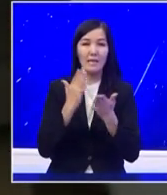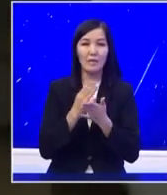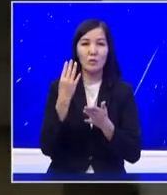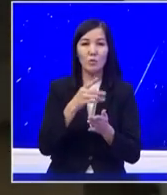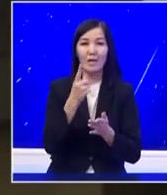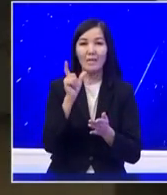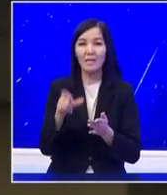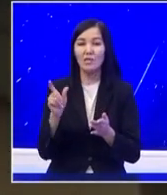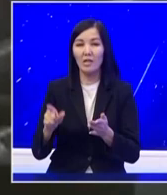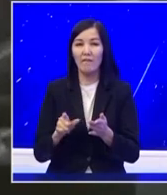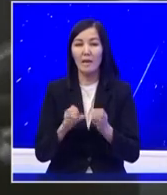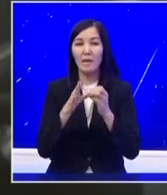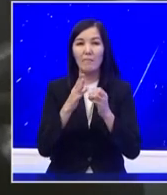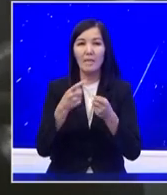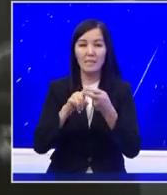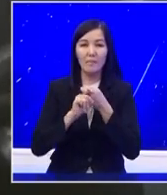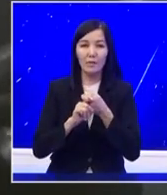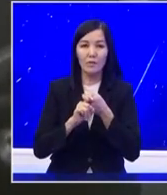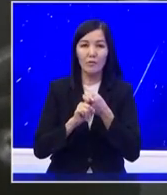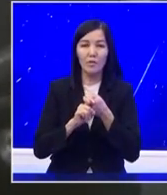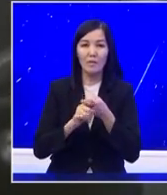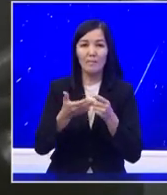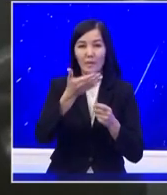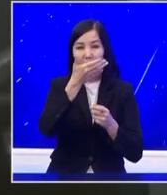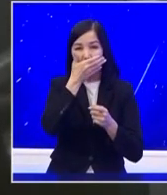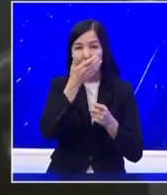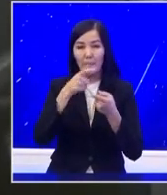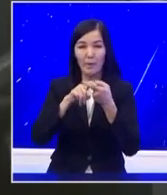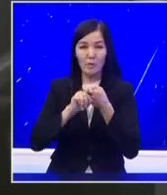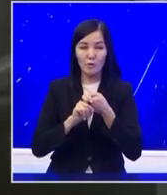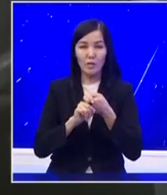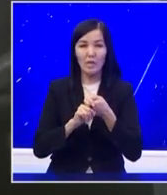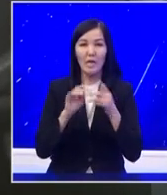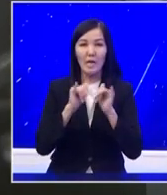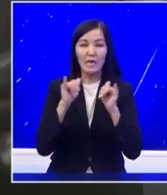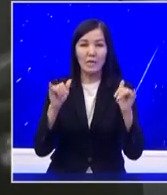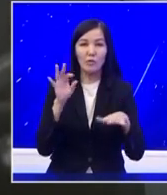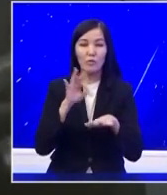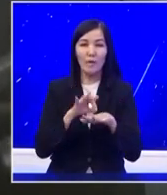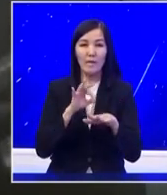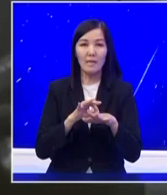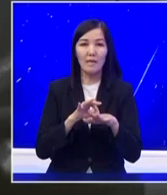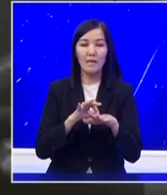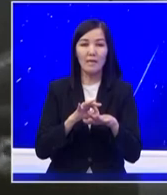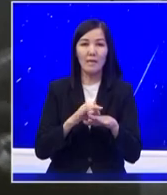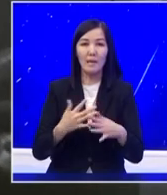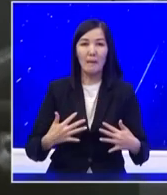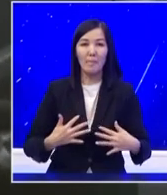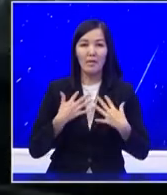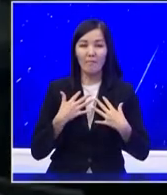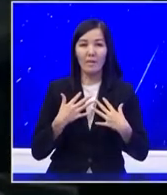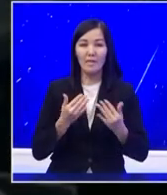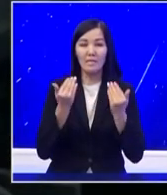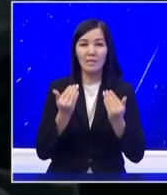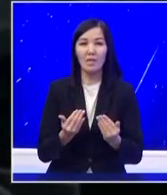41 человек. 15 подключены к аппаратам искусственной вентиляции легких. Растет и число больных с диагнозом пневмония. Их в